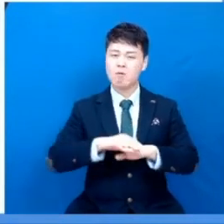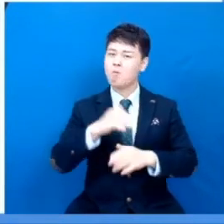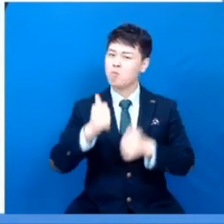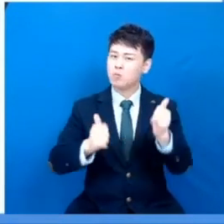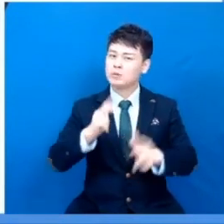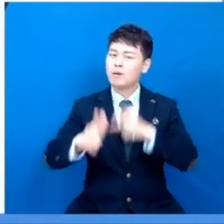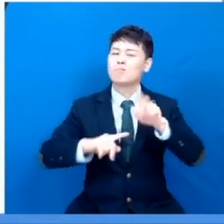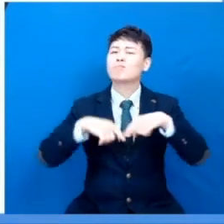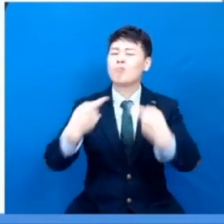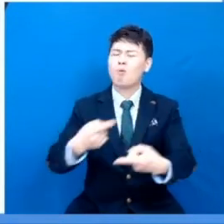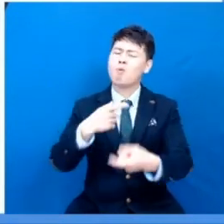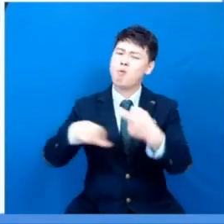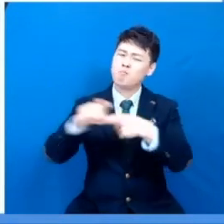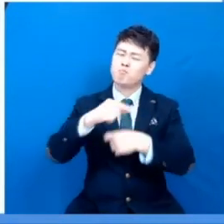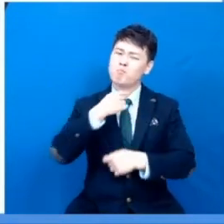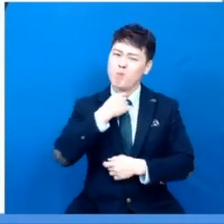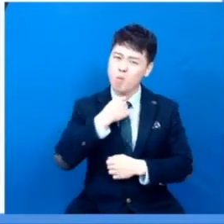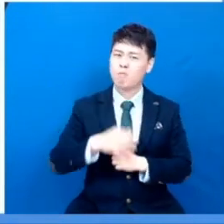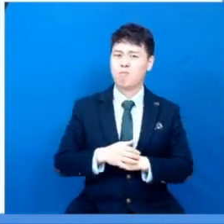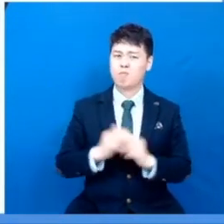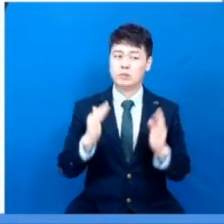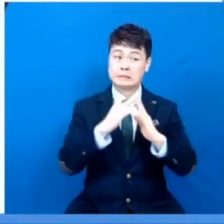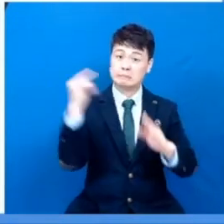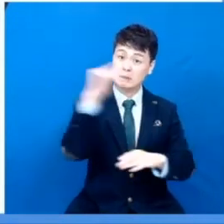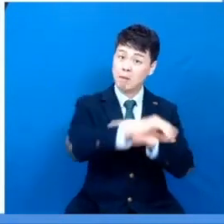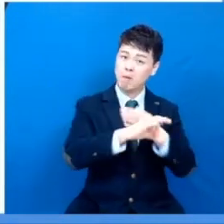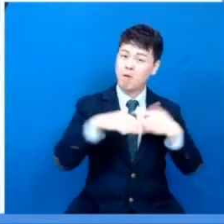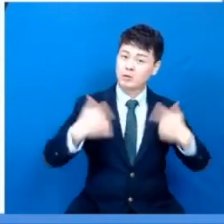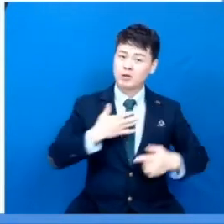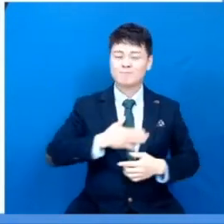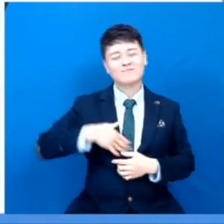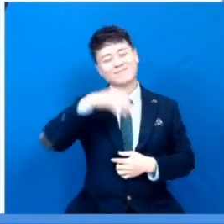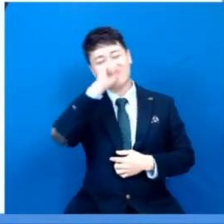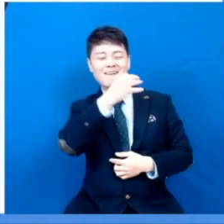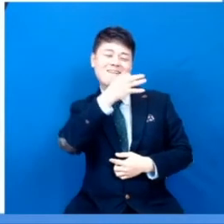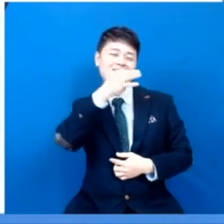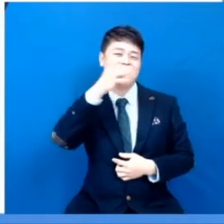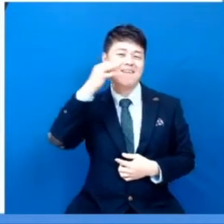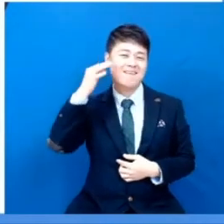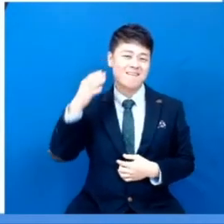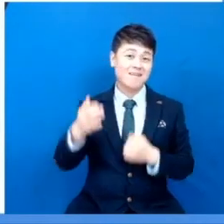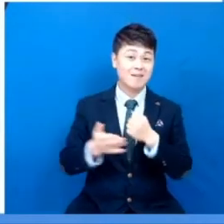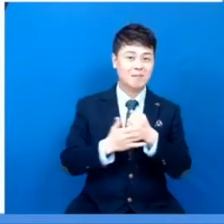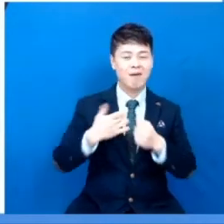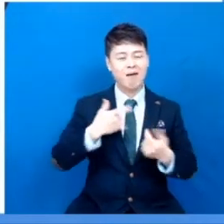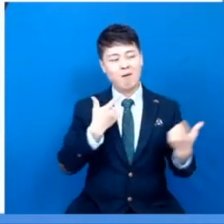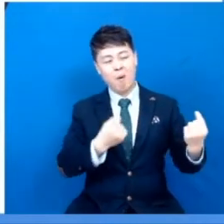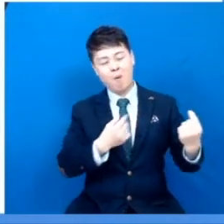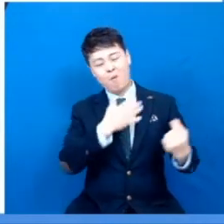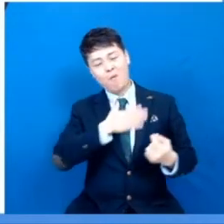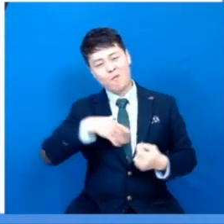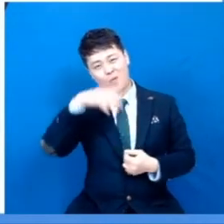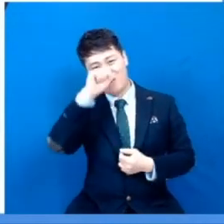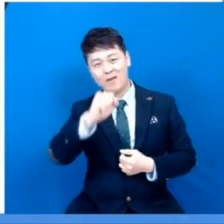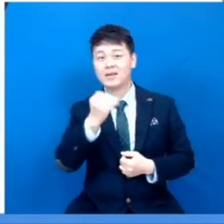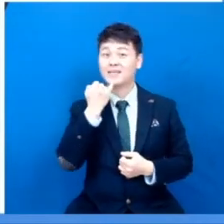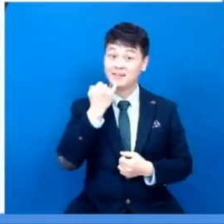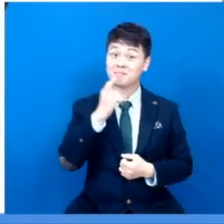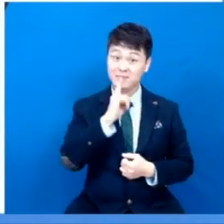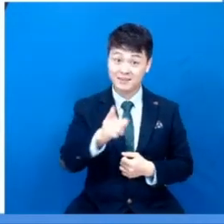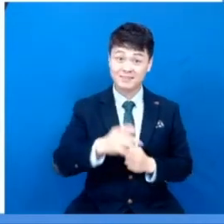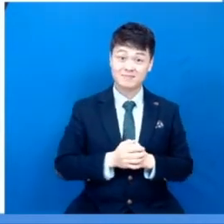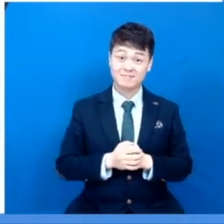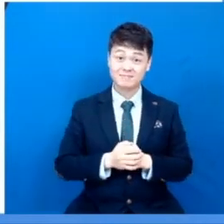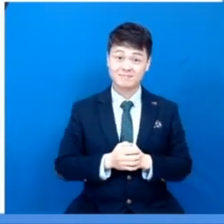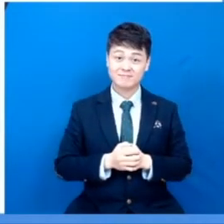더하고 싶어요 집으로 돌아가면 늘 기분이 좋은 상태라 저역시도 편해졌어요 그리고